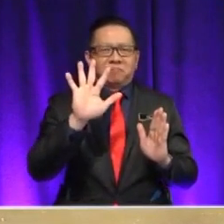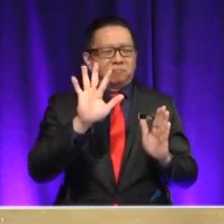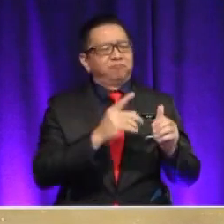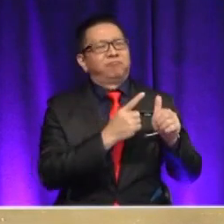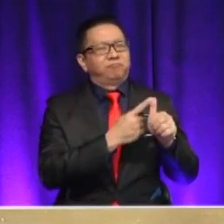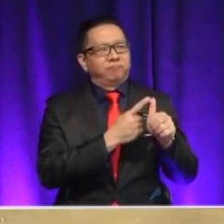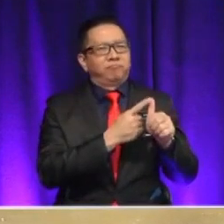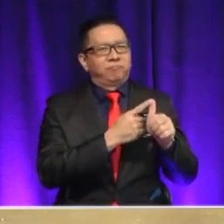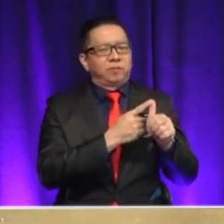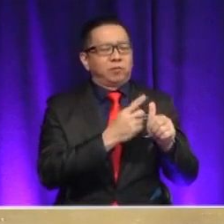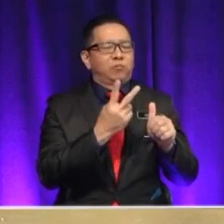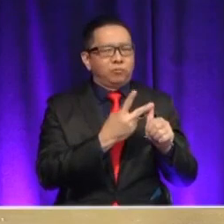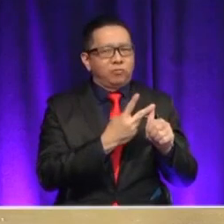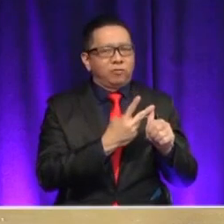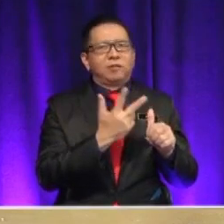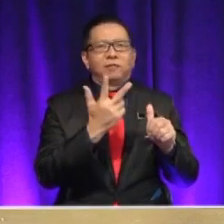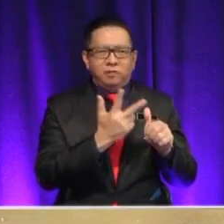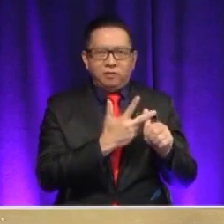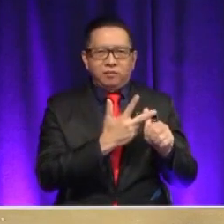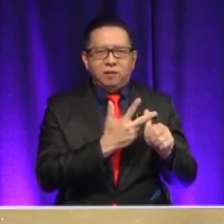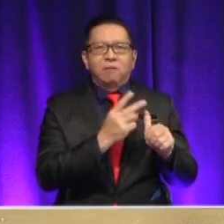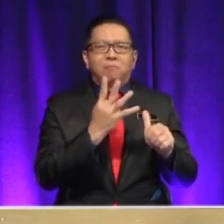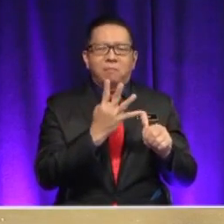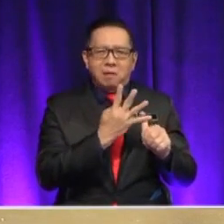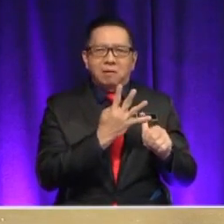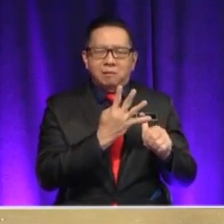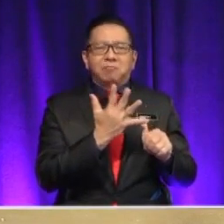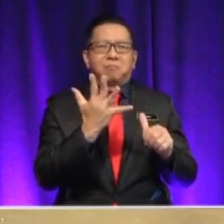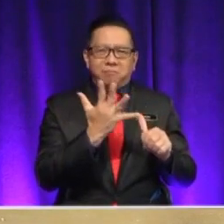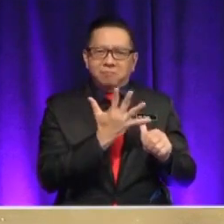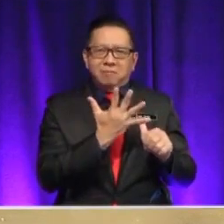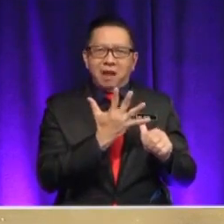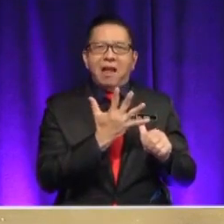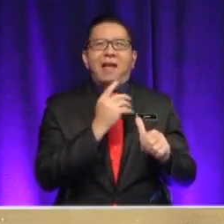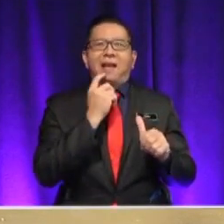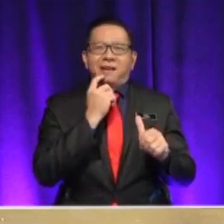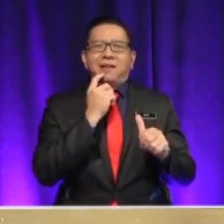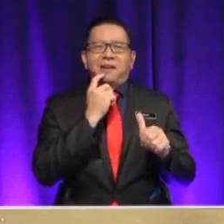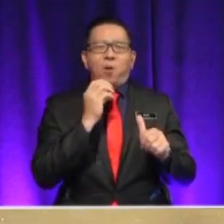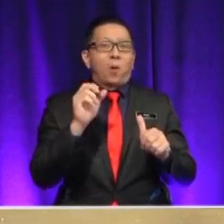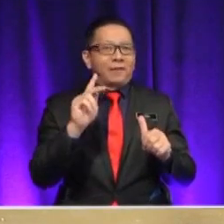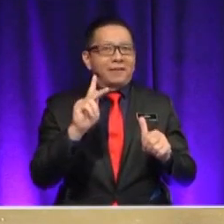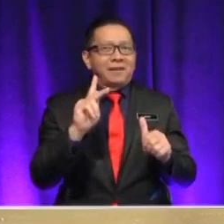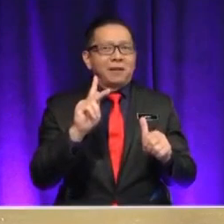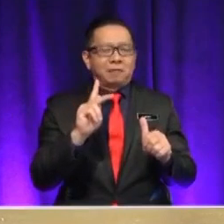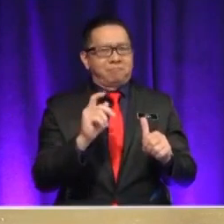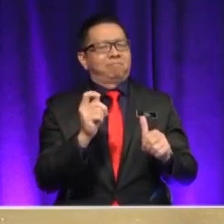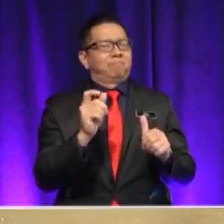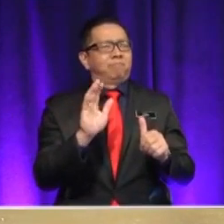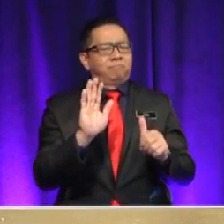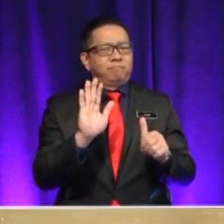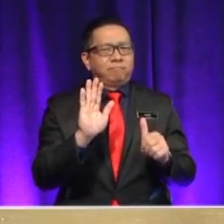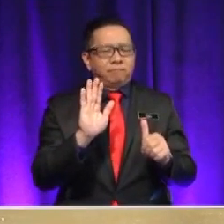pertama, kedua, ketiga, keempat dan kelima. Okey. Kejap.